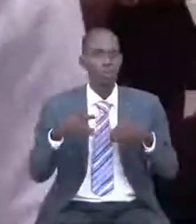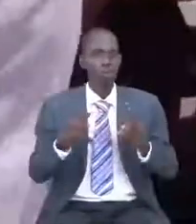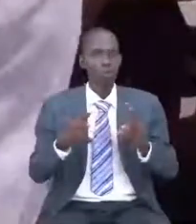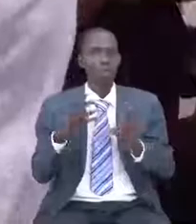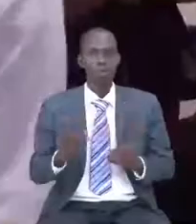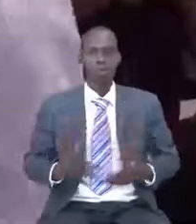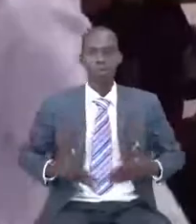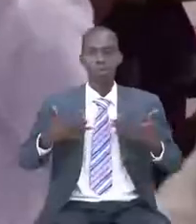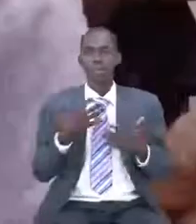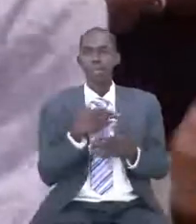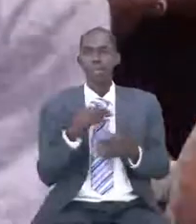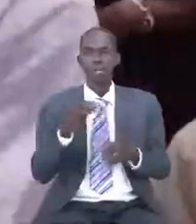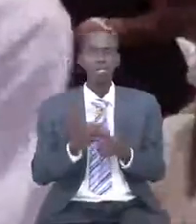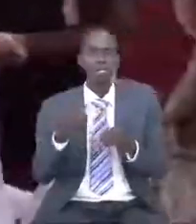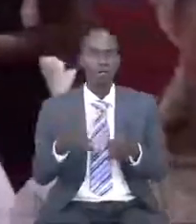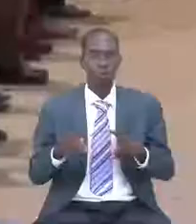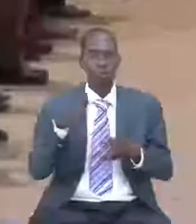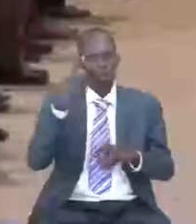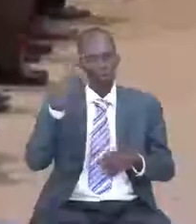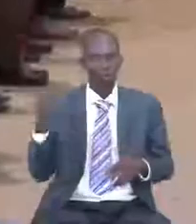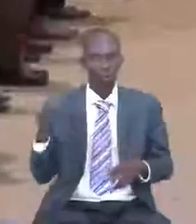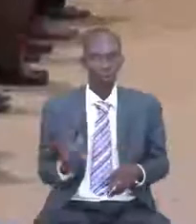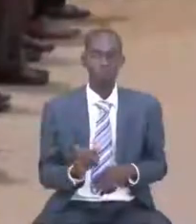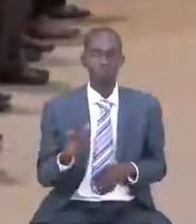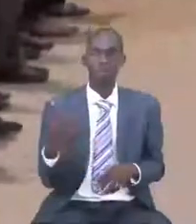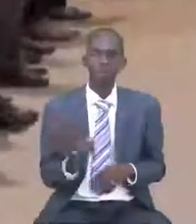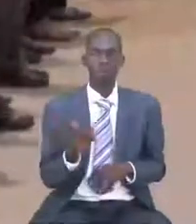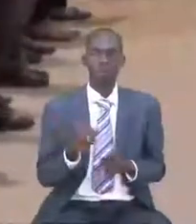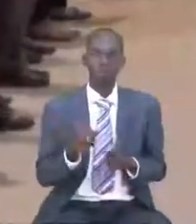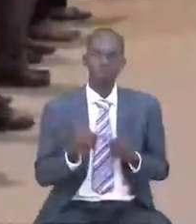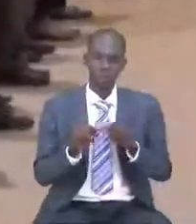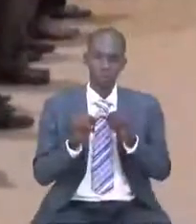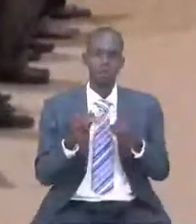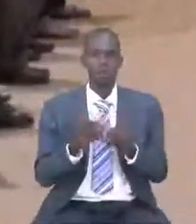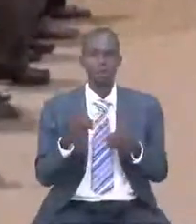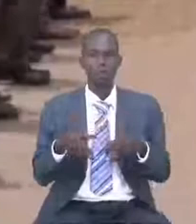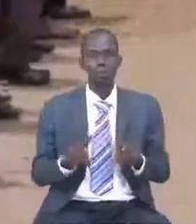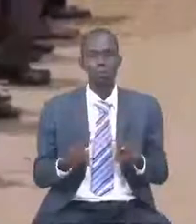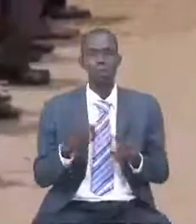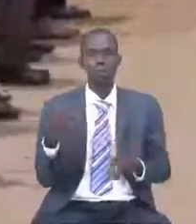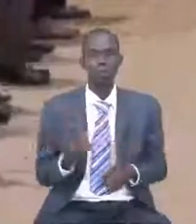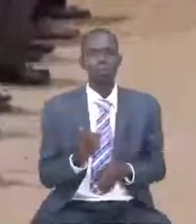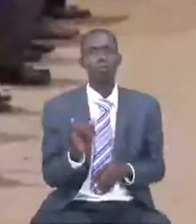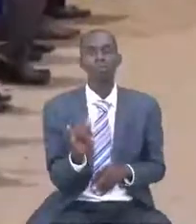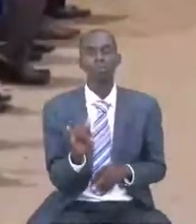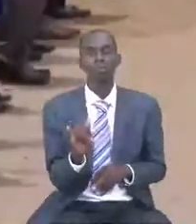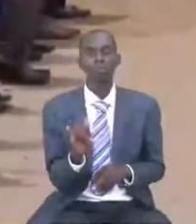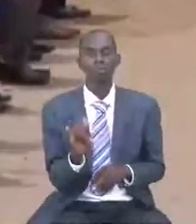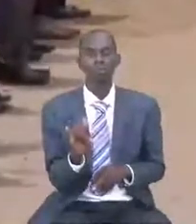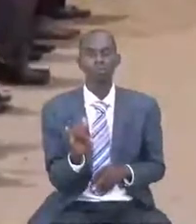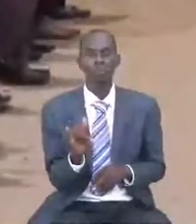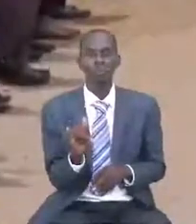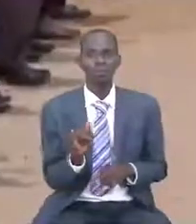en restant sur le chemin de la vie et sur le chemin pour la vie. Reste sur le